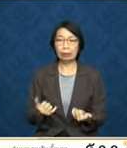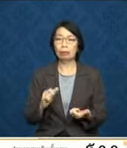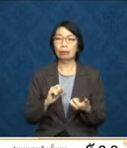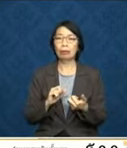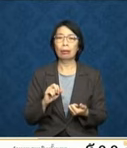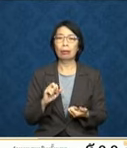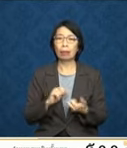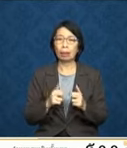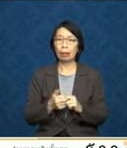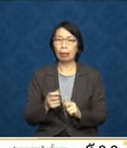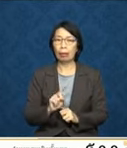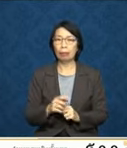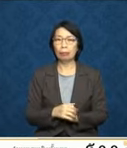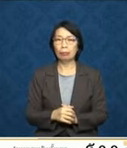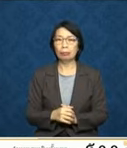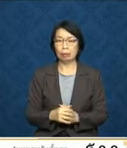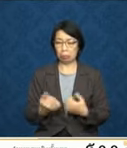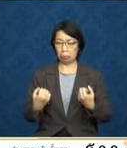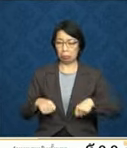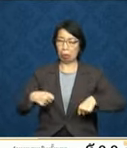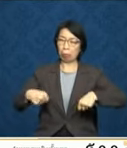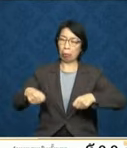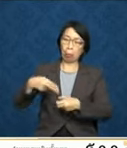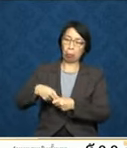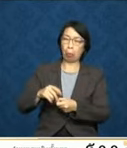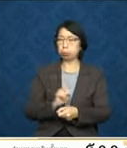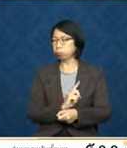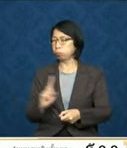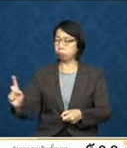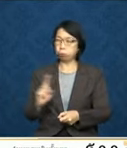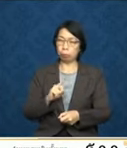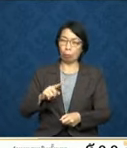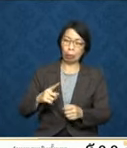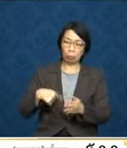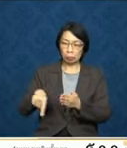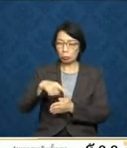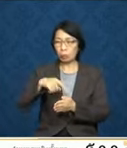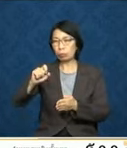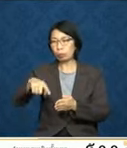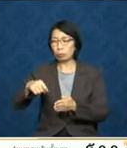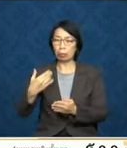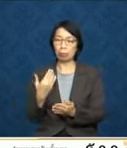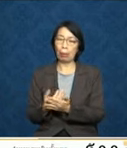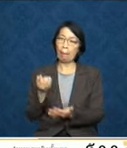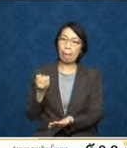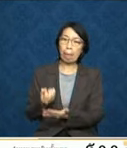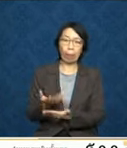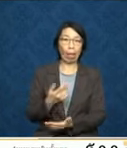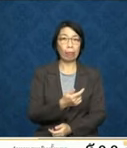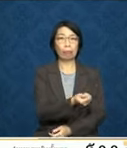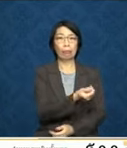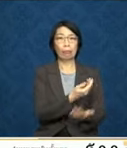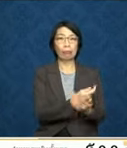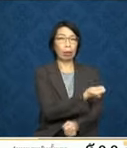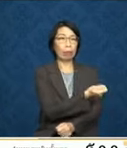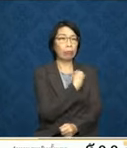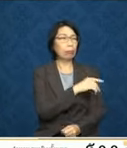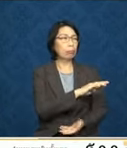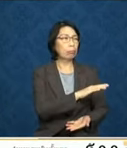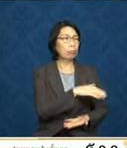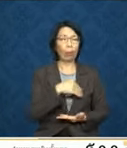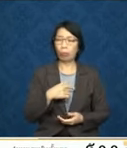จะคุ้มกับต้นทุนค่าน้ำมันหรือว่าค่าเสื่อมสภาพของรถไปนะคะไม่เหนื่อยกับ